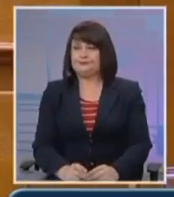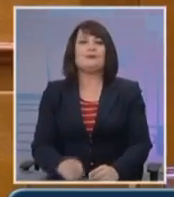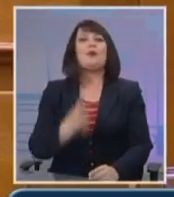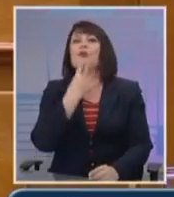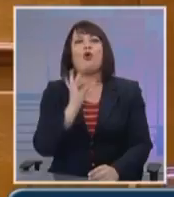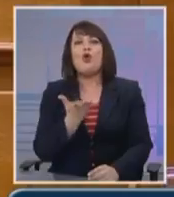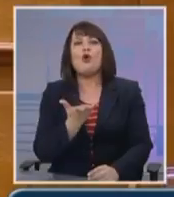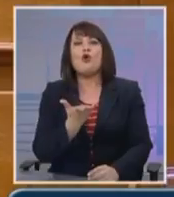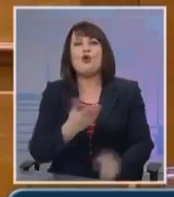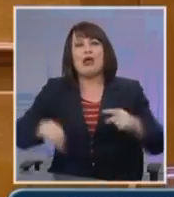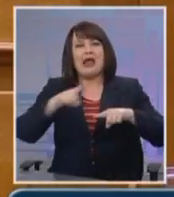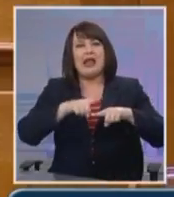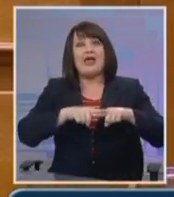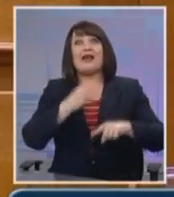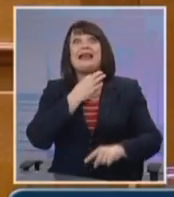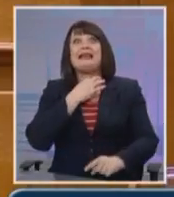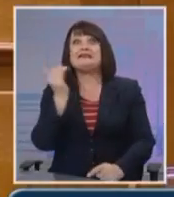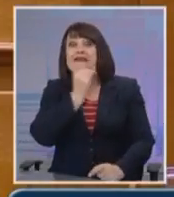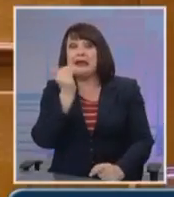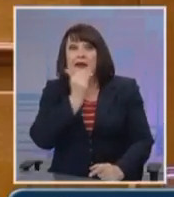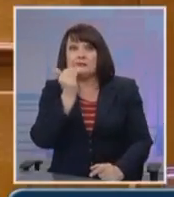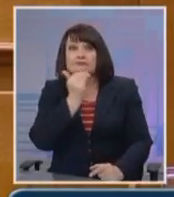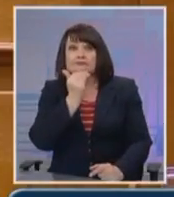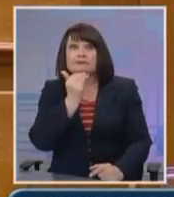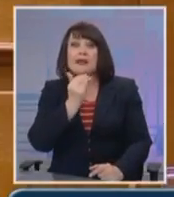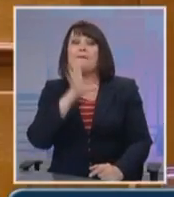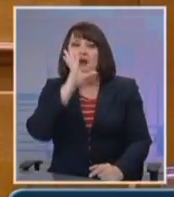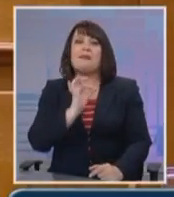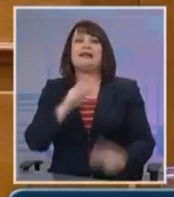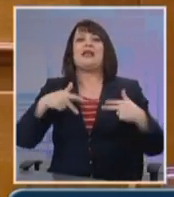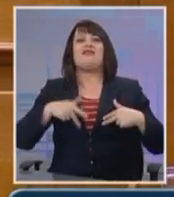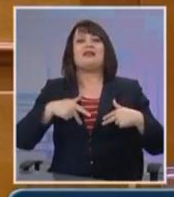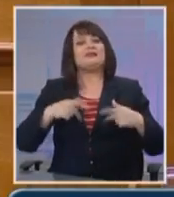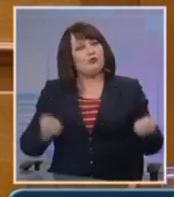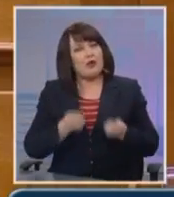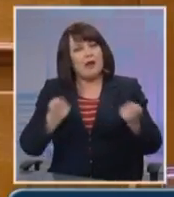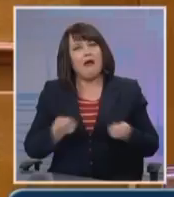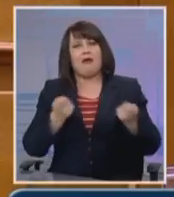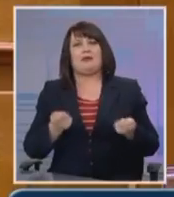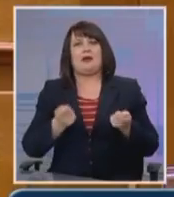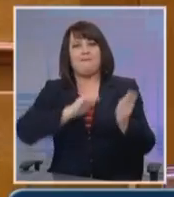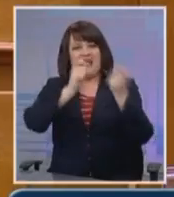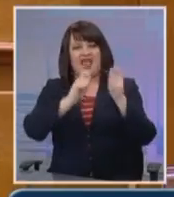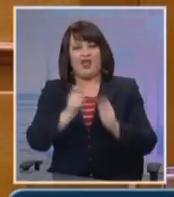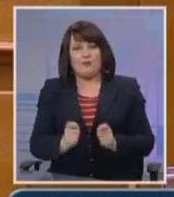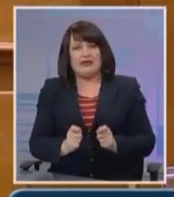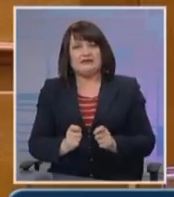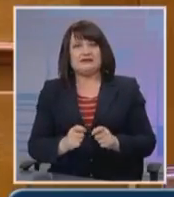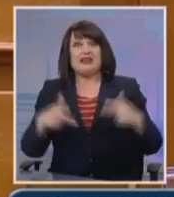Γιατί η Ελλάδα χρειάζεται επιτεκτικά μια πραγματική μεταρρυθμιστική κυβέρνηση. Μια κυβέρνηση η οποία θα